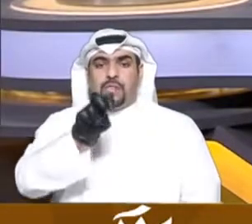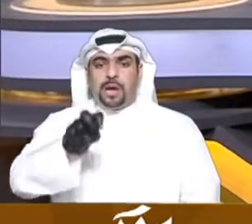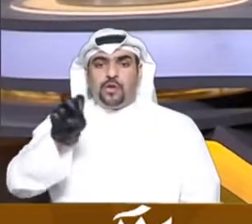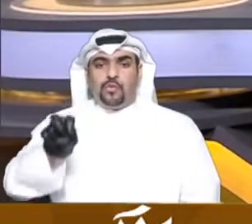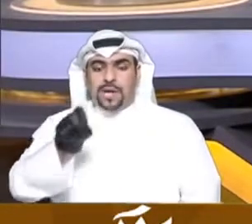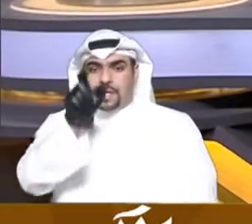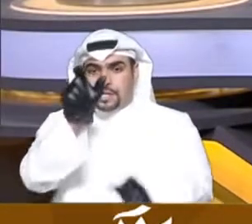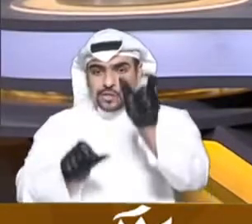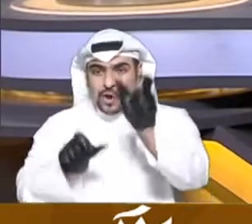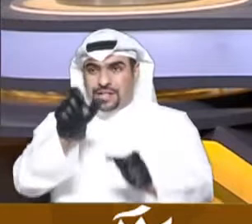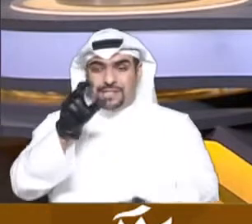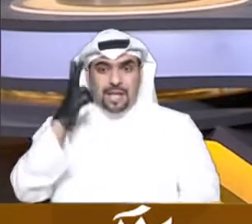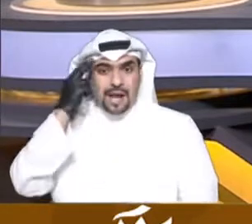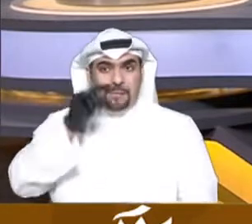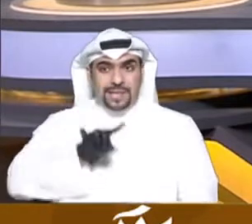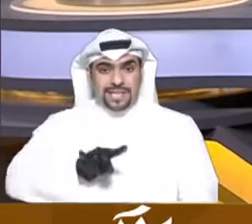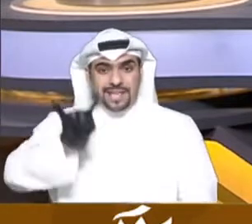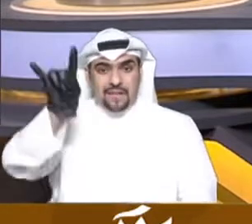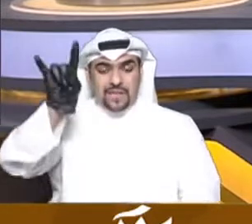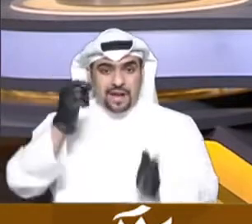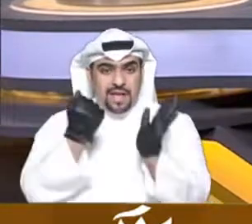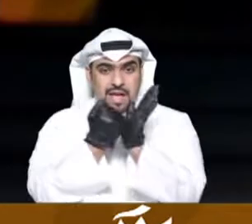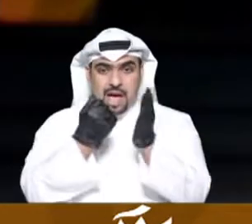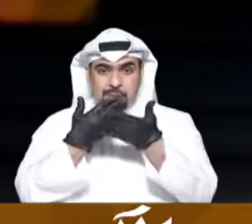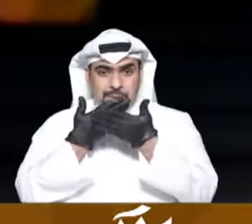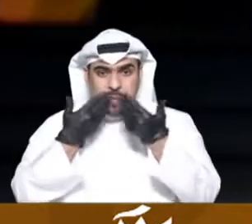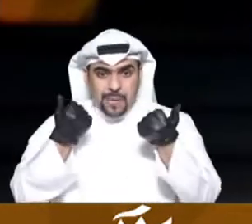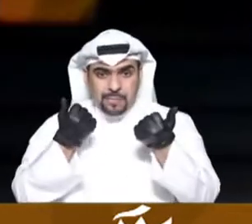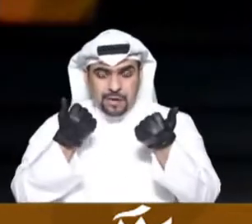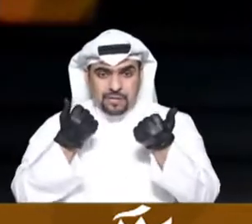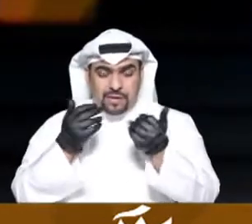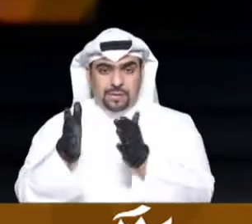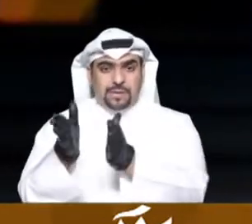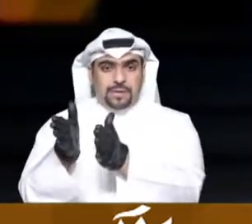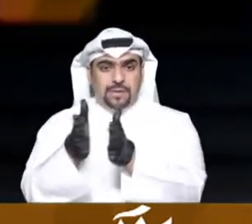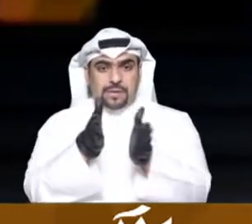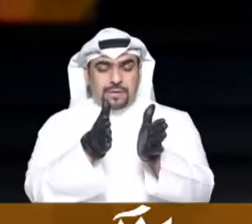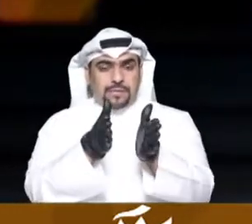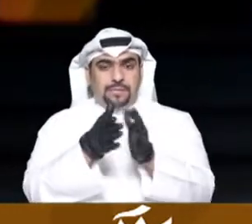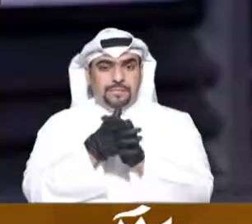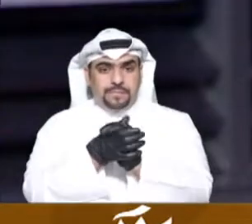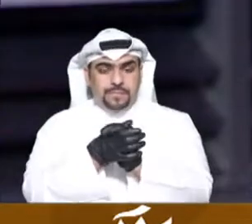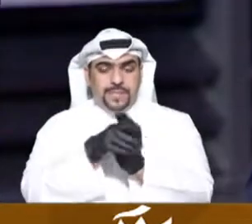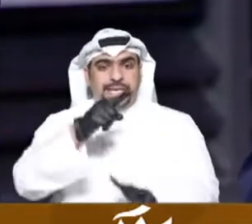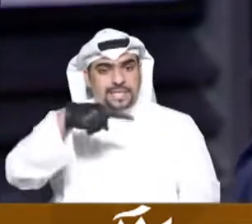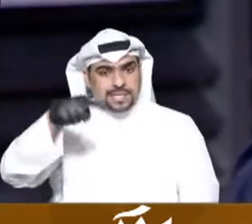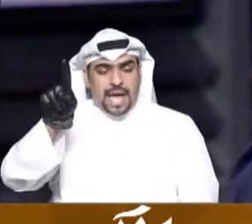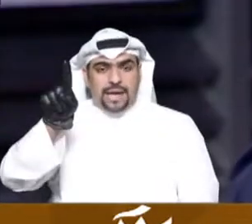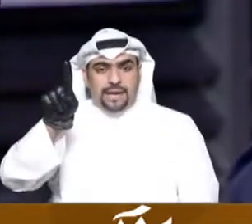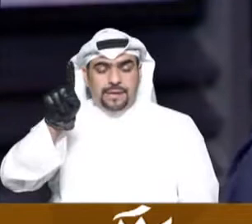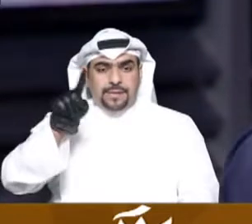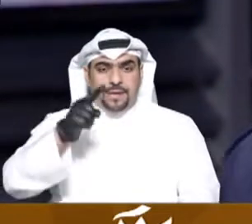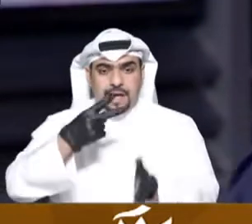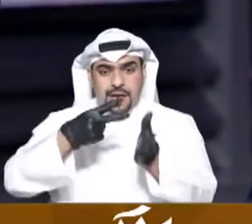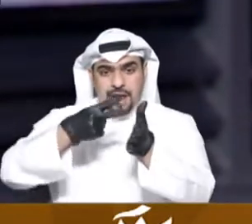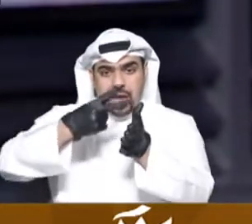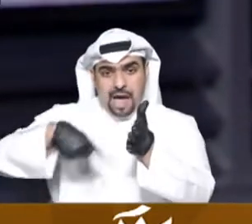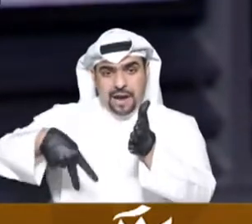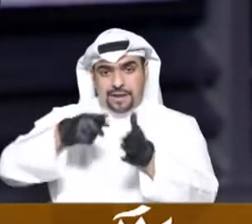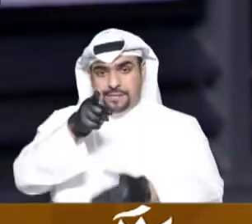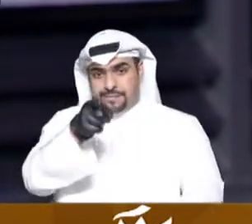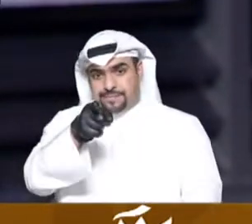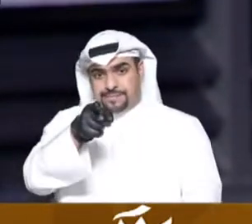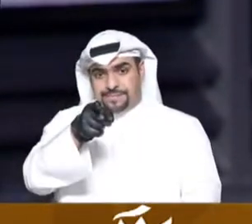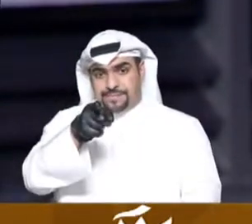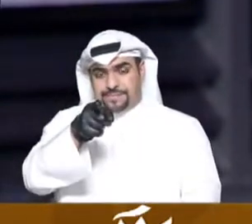مغادره الاجانب. نعم. اللي ما عندهم يعني اقامه. صحيح. نعم. يمكن هذا القرار اللي فيه كثير، يمكن صارنا الحين